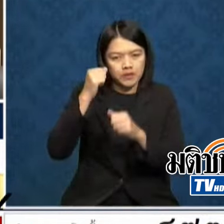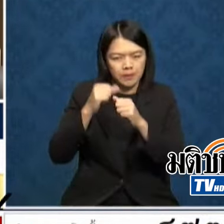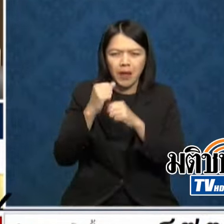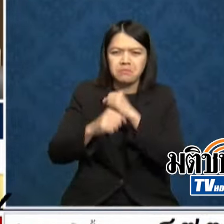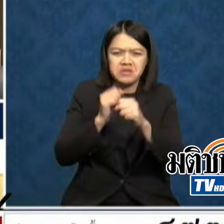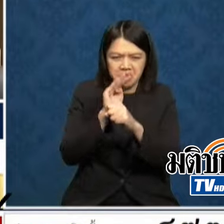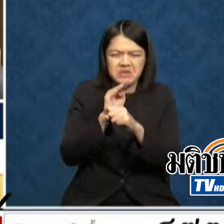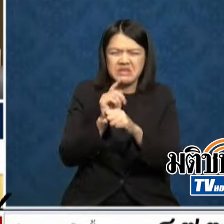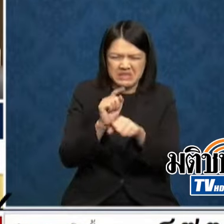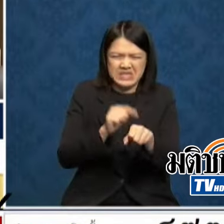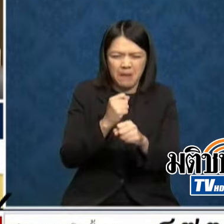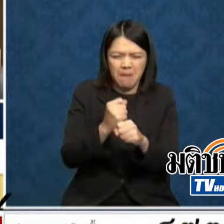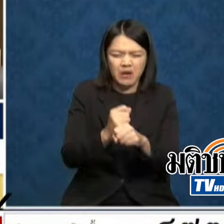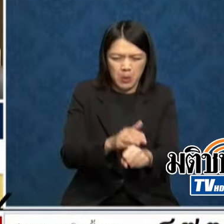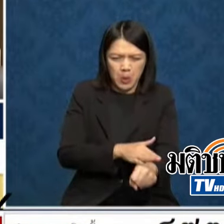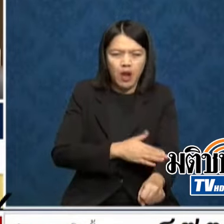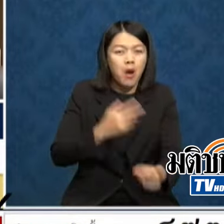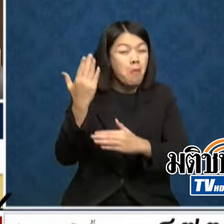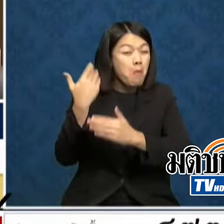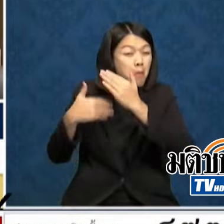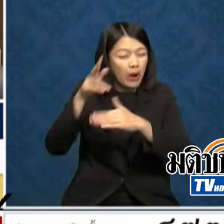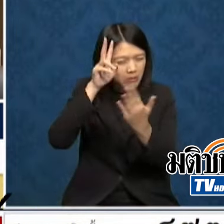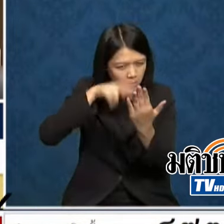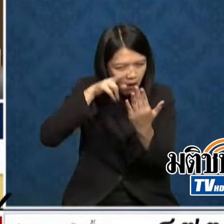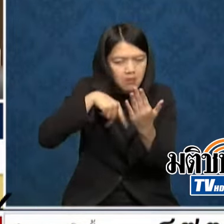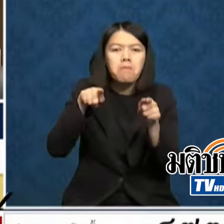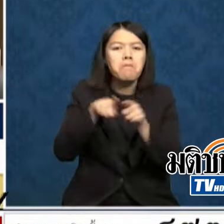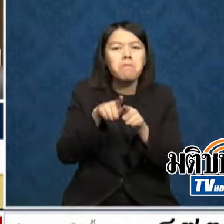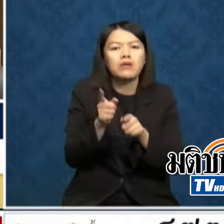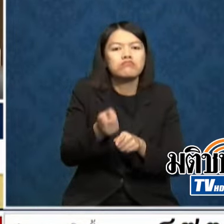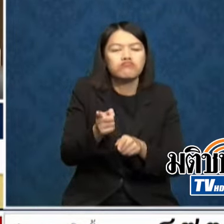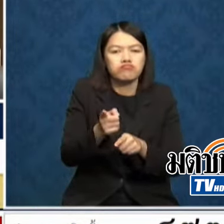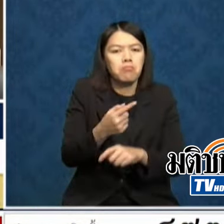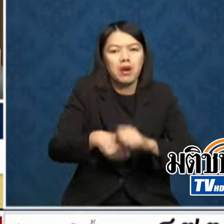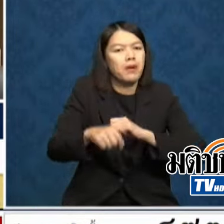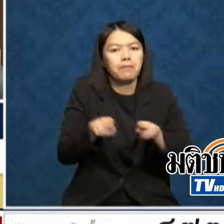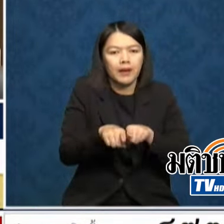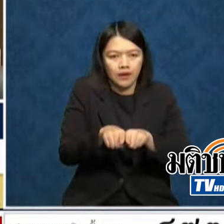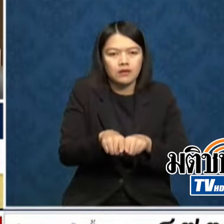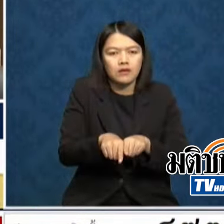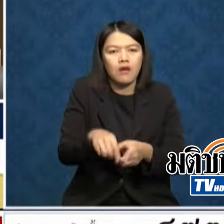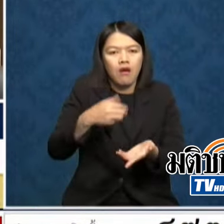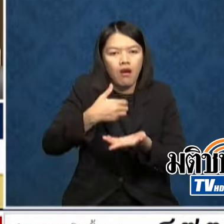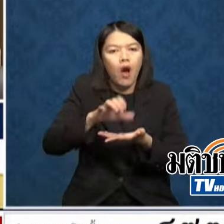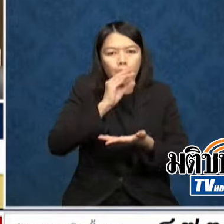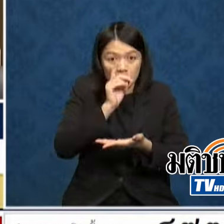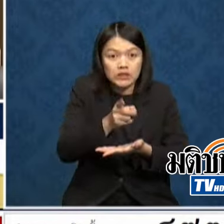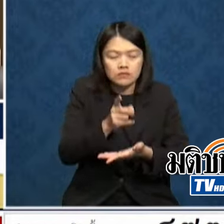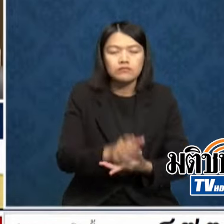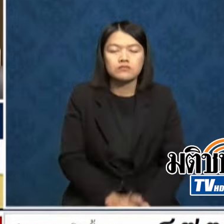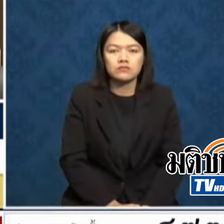าปีในสภานี้แล้วถ้าเราอ่านประวัติที่ผ่านมาก็จะเป็นอย่างนี้ผมเรียนข้อมูลข้อเท็จจริงนะ